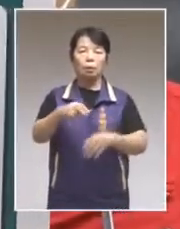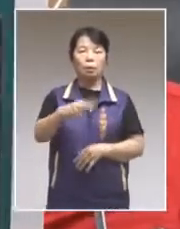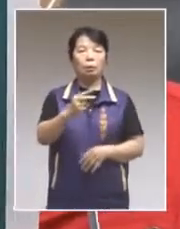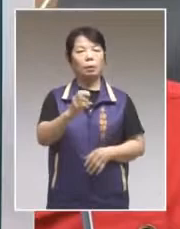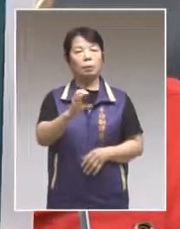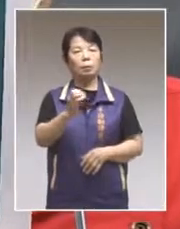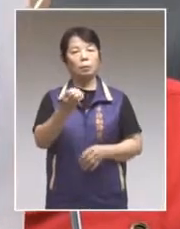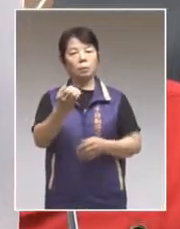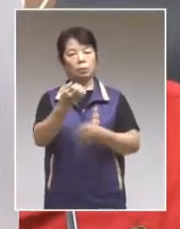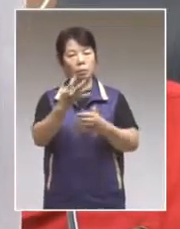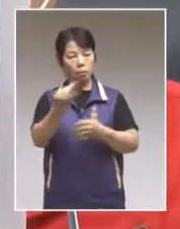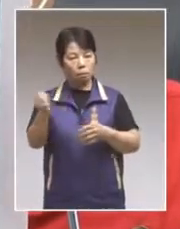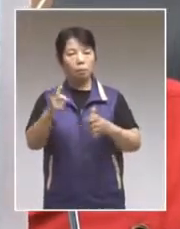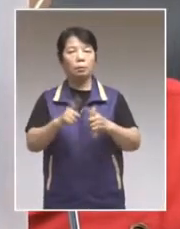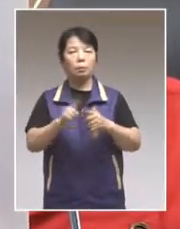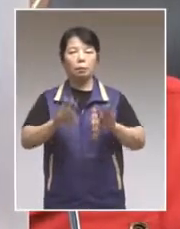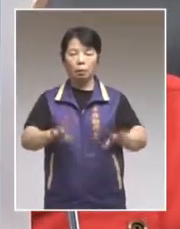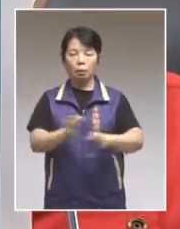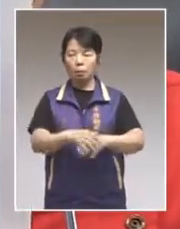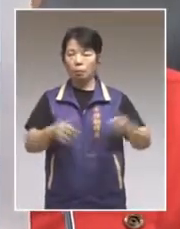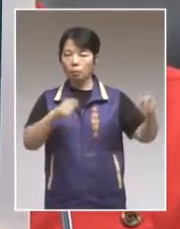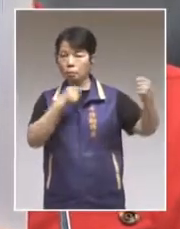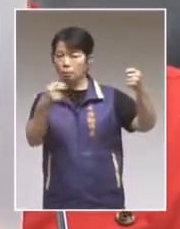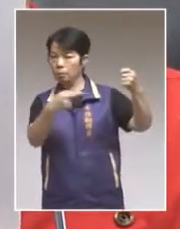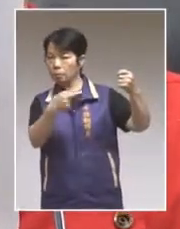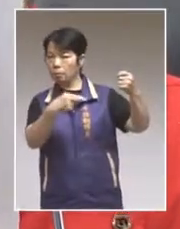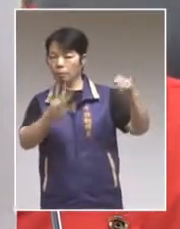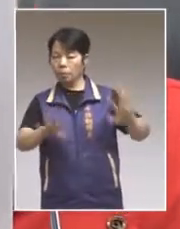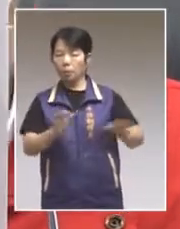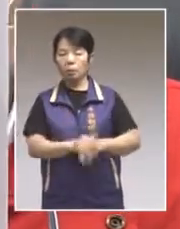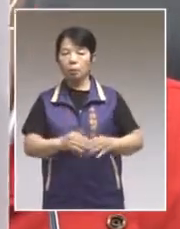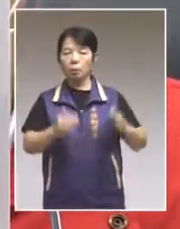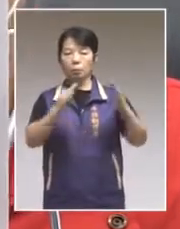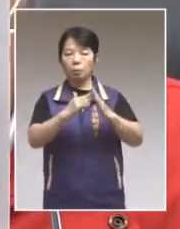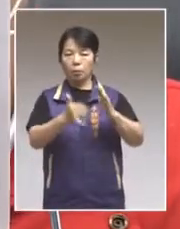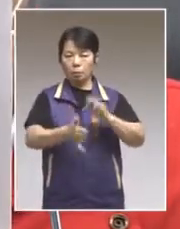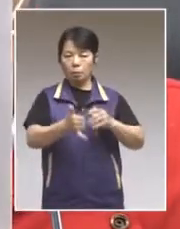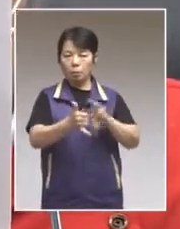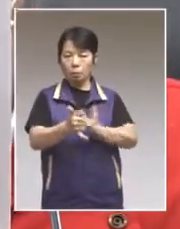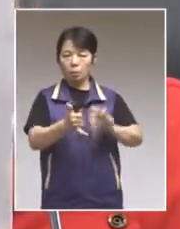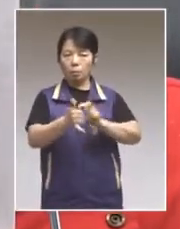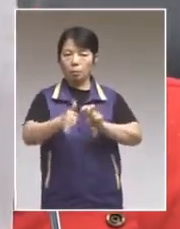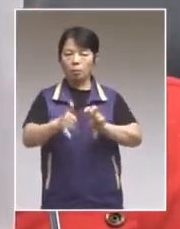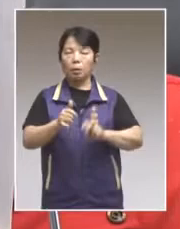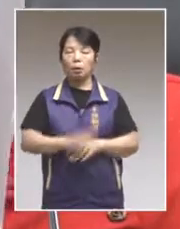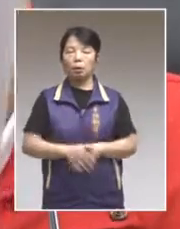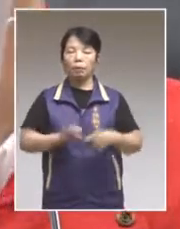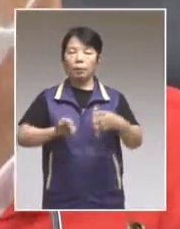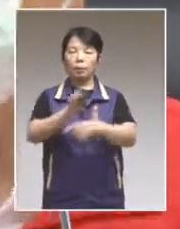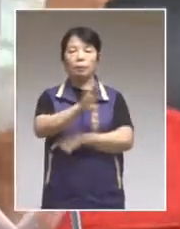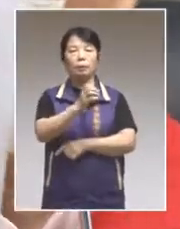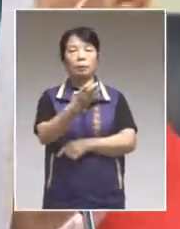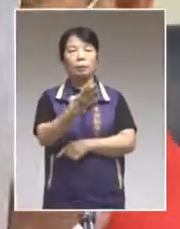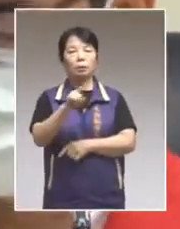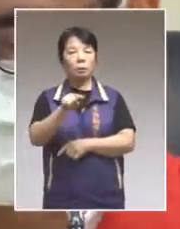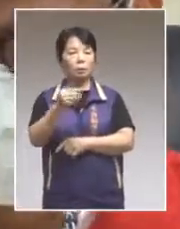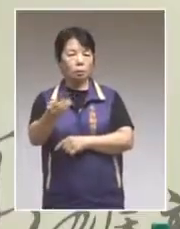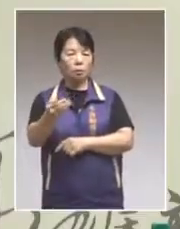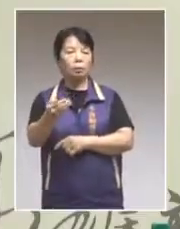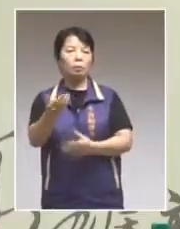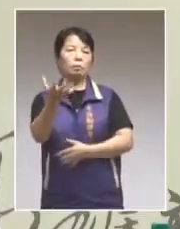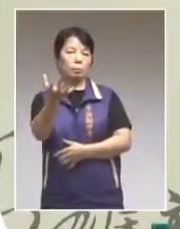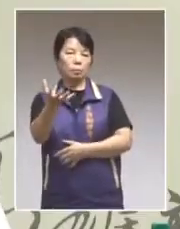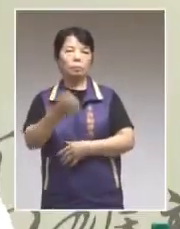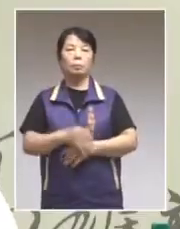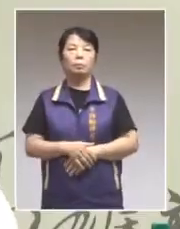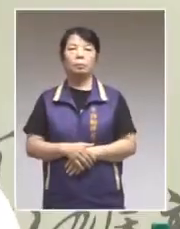这张图大概就可以清楚知道说还是以居家照护 84.9% 这个占最大宗、